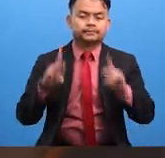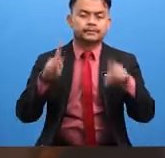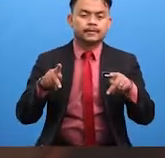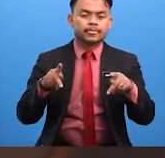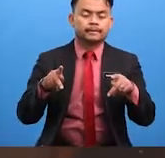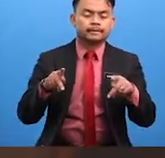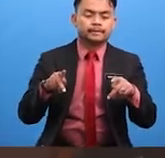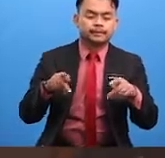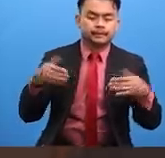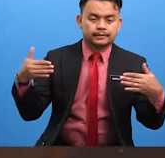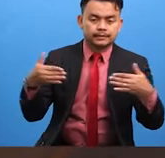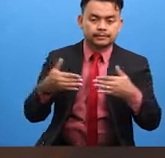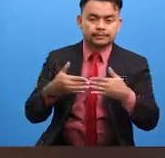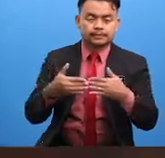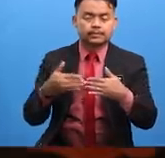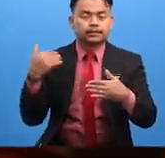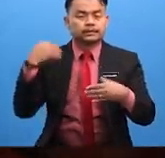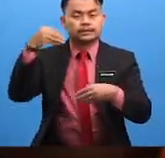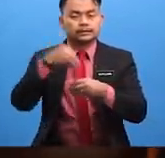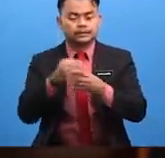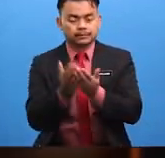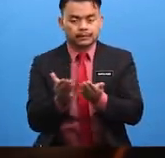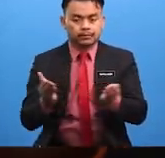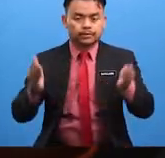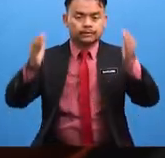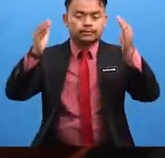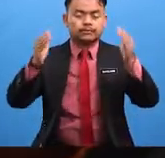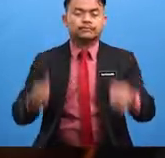potongan dan sambungan rotan berada di dalam bakul.